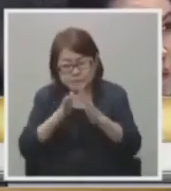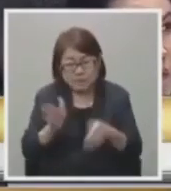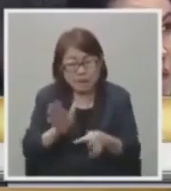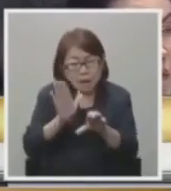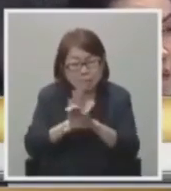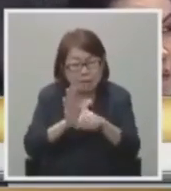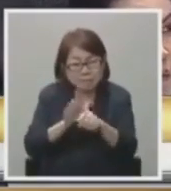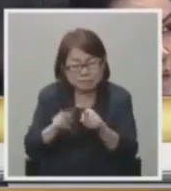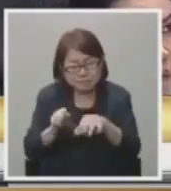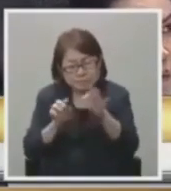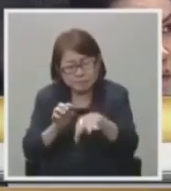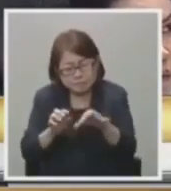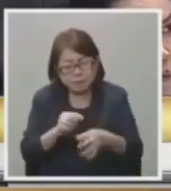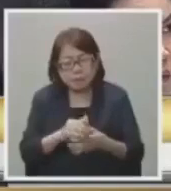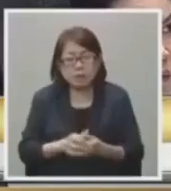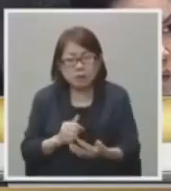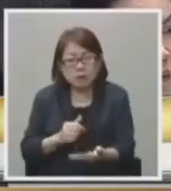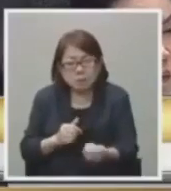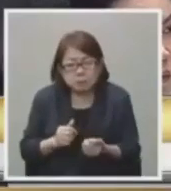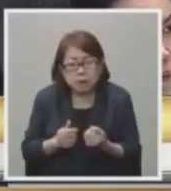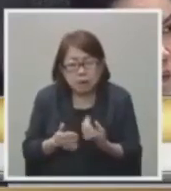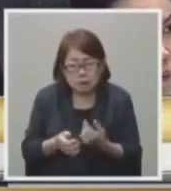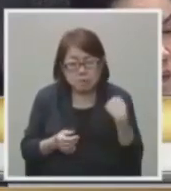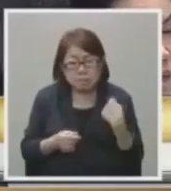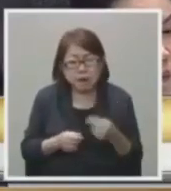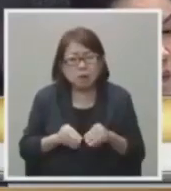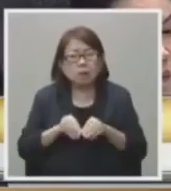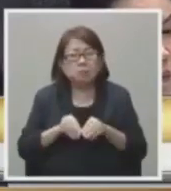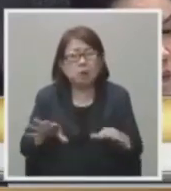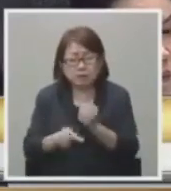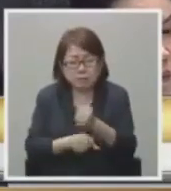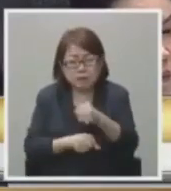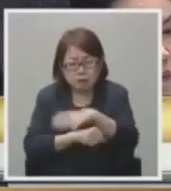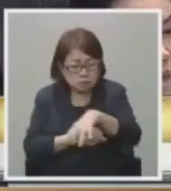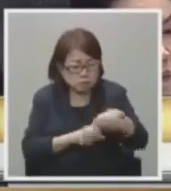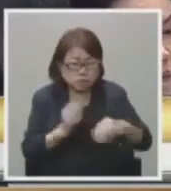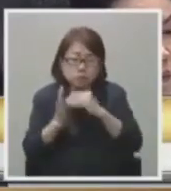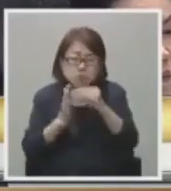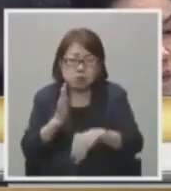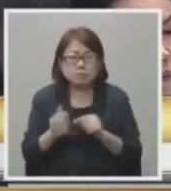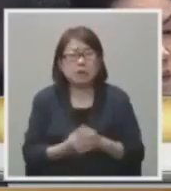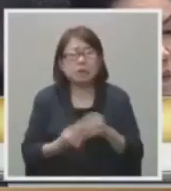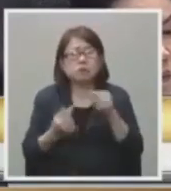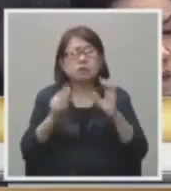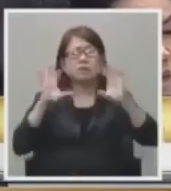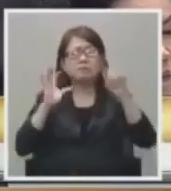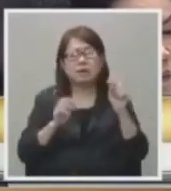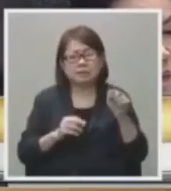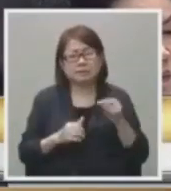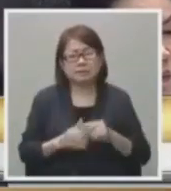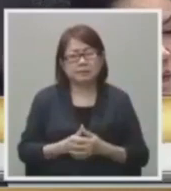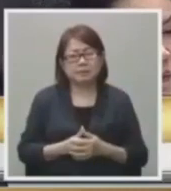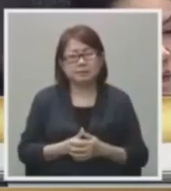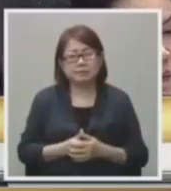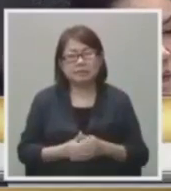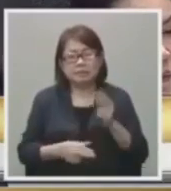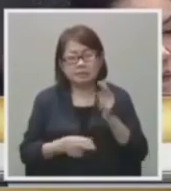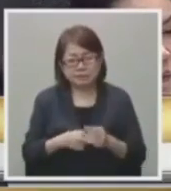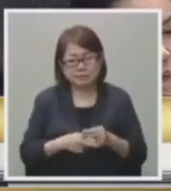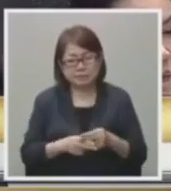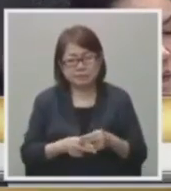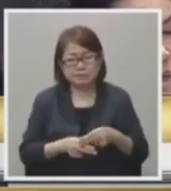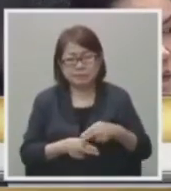แล้วมันเกิดขึ้นได้ยังไงมันมีทั่วประเทศแล้วมันมีในรัฐบาลยุคท่านที่ชื่อพลเอกประยุ